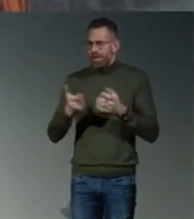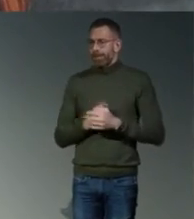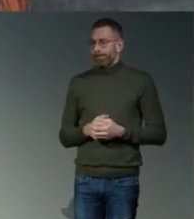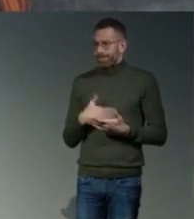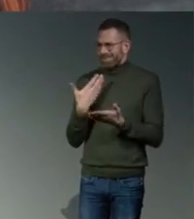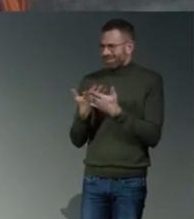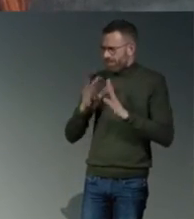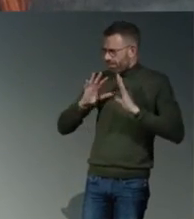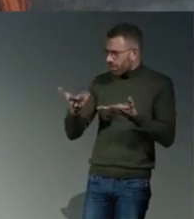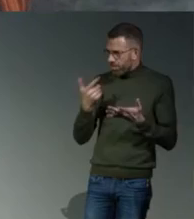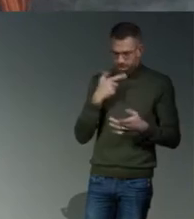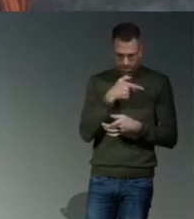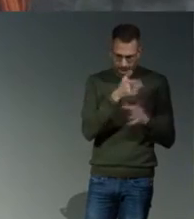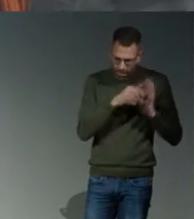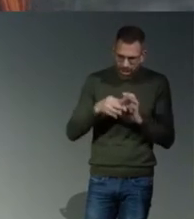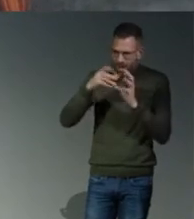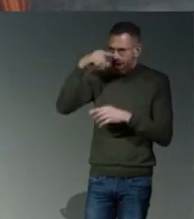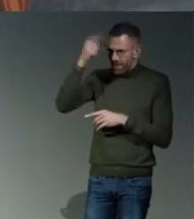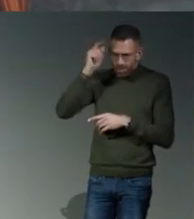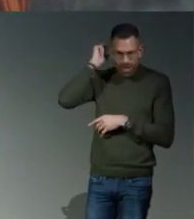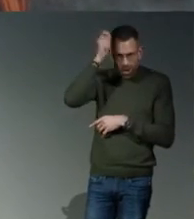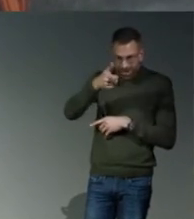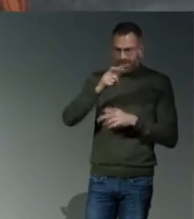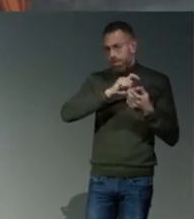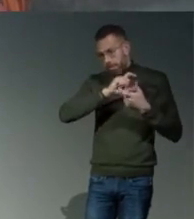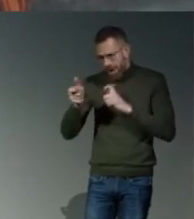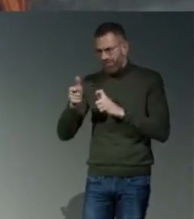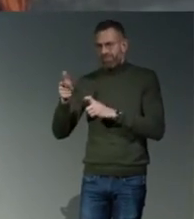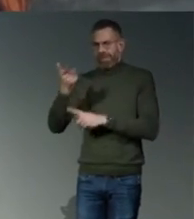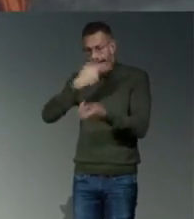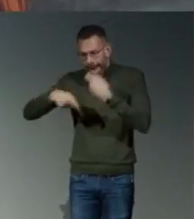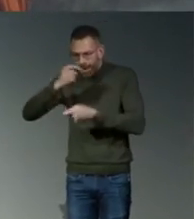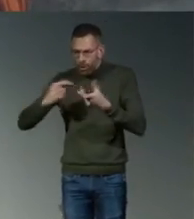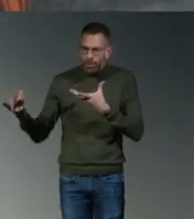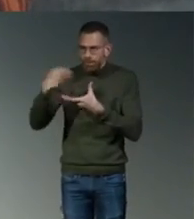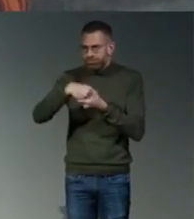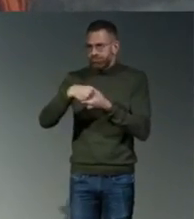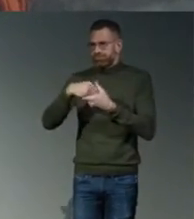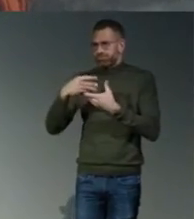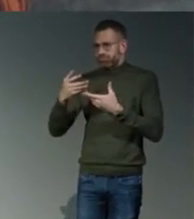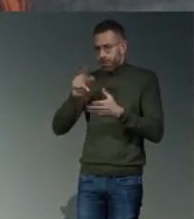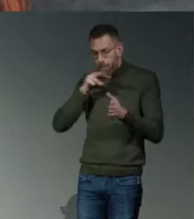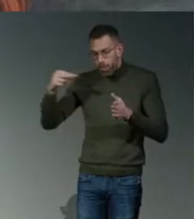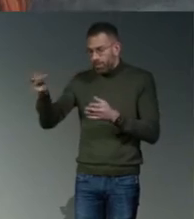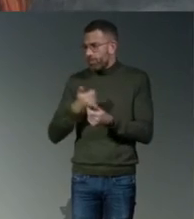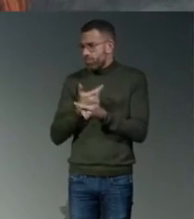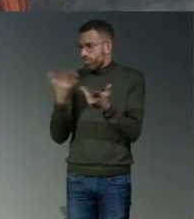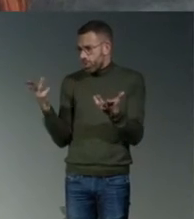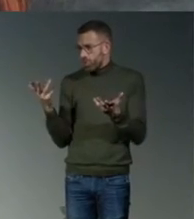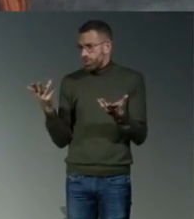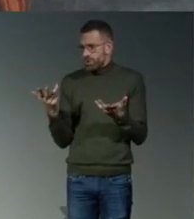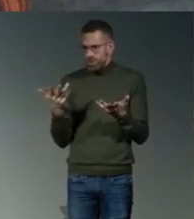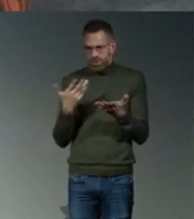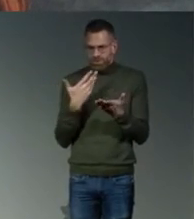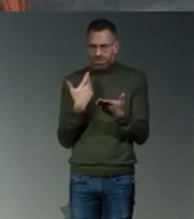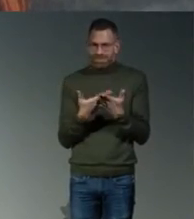il y a du cognitif, de l'intellectuel, ensuite de l'économique, enfin, toutes sortes de dimensions qui font que c'est beaucoup